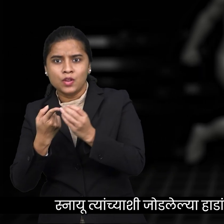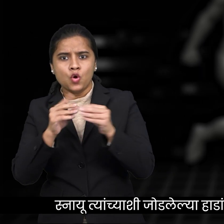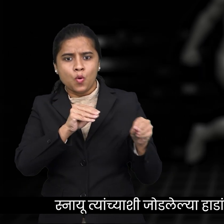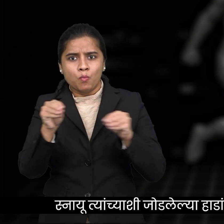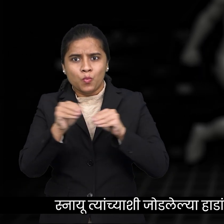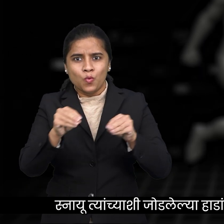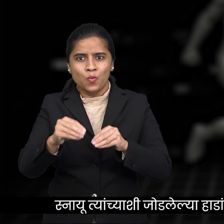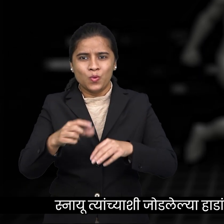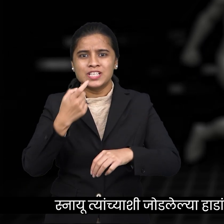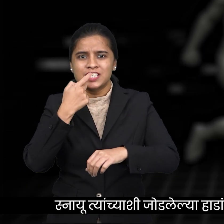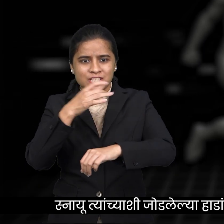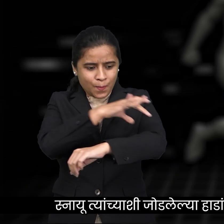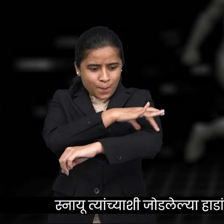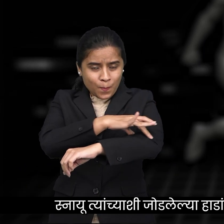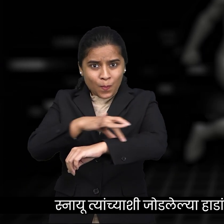करतात।